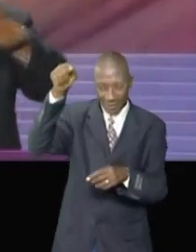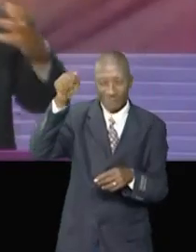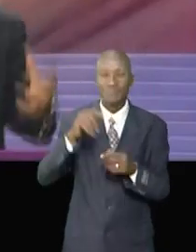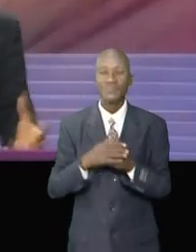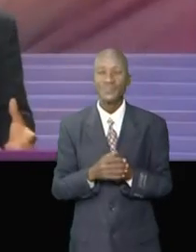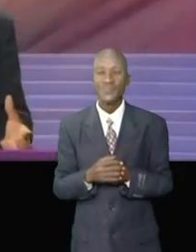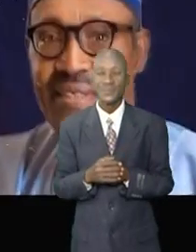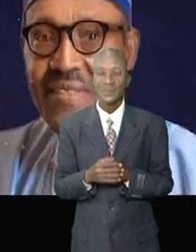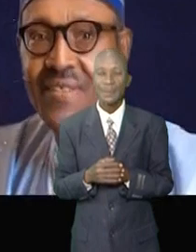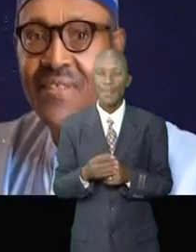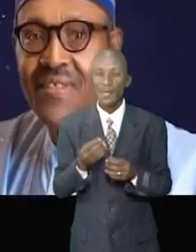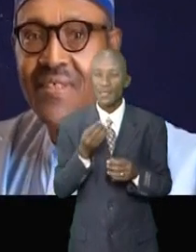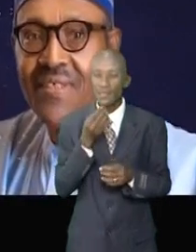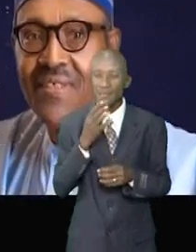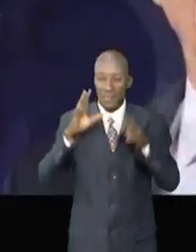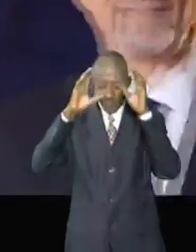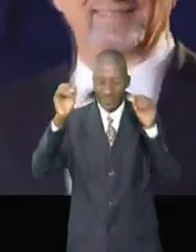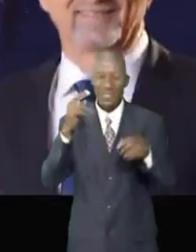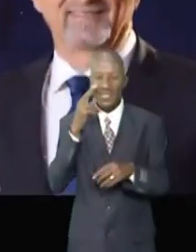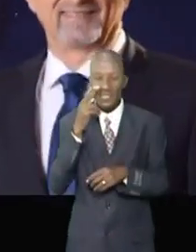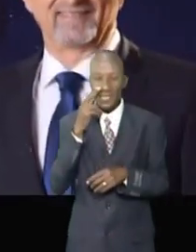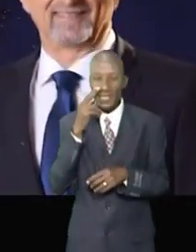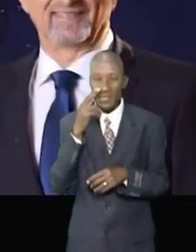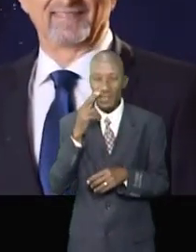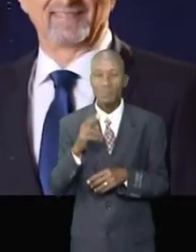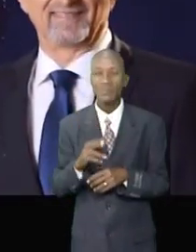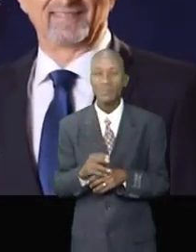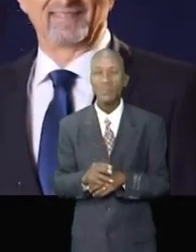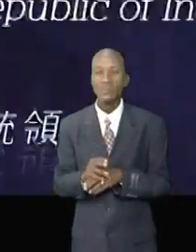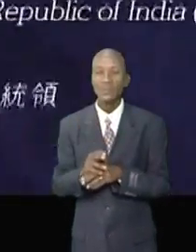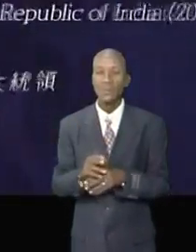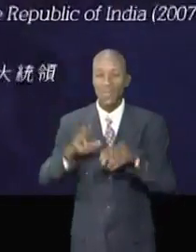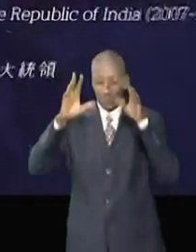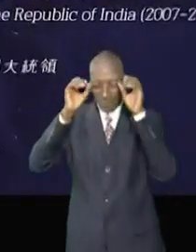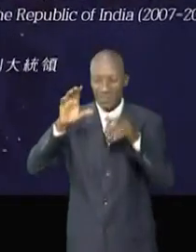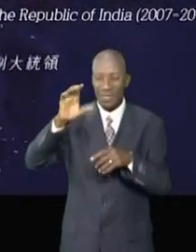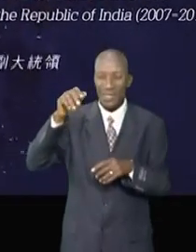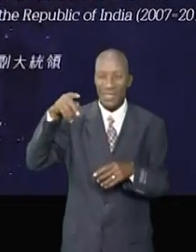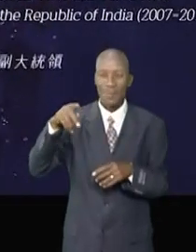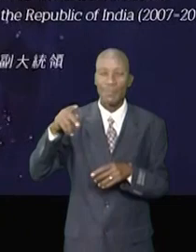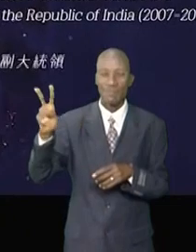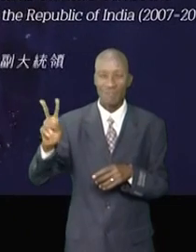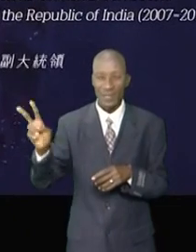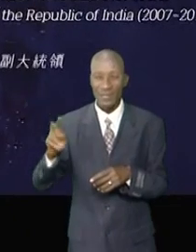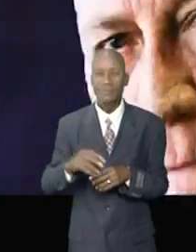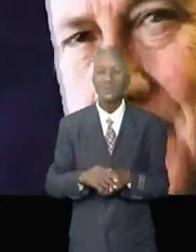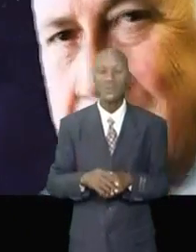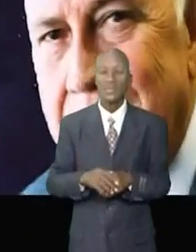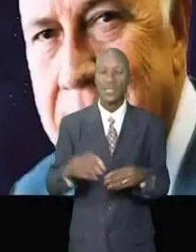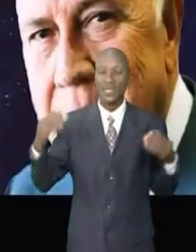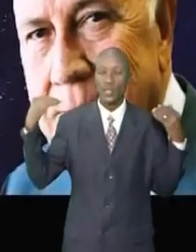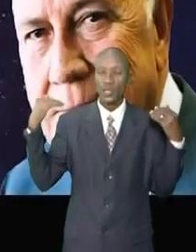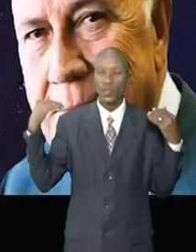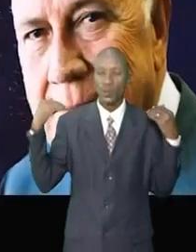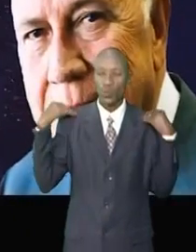notamment le président Buhari du Nigeria, George Carlos du Cap-Vert, et les rois Lesti III de Lesotho et